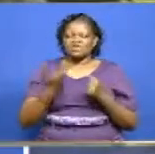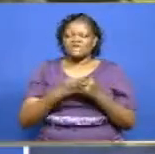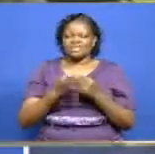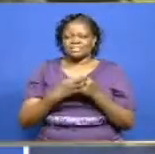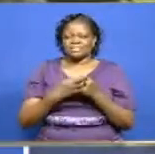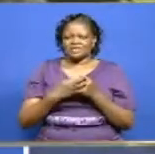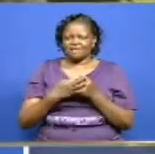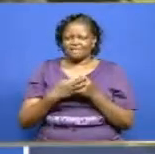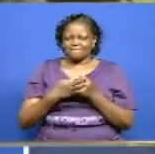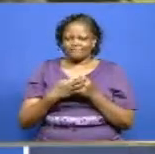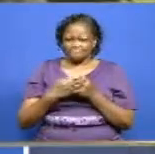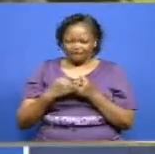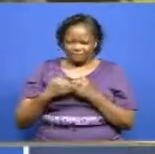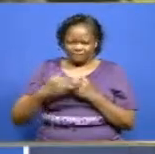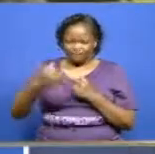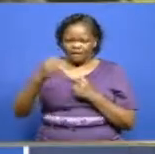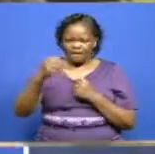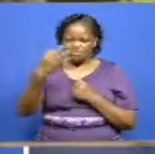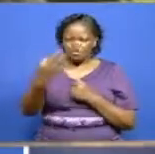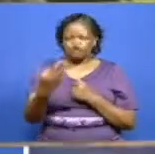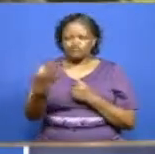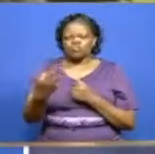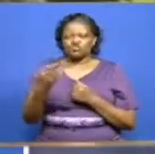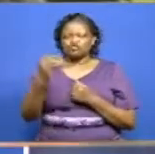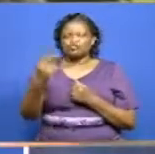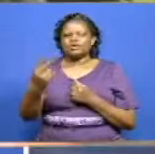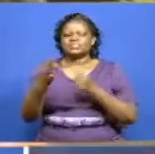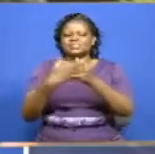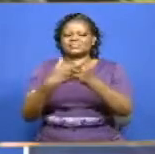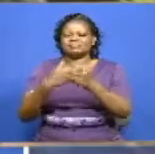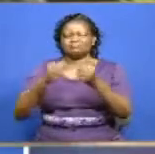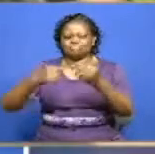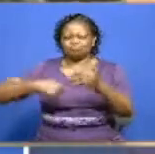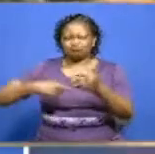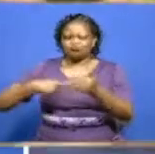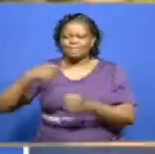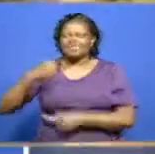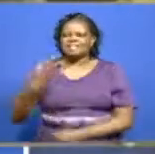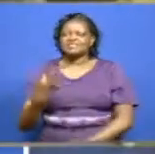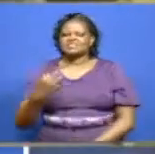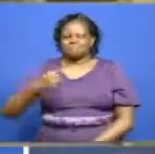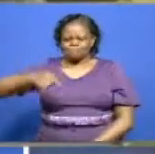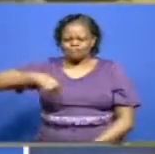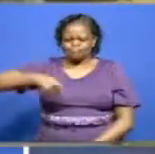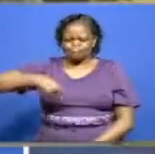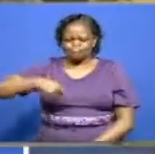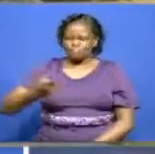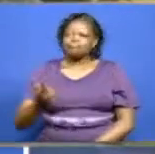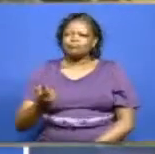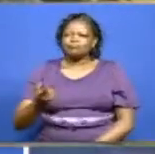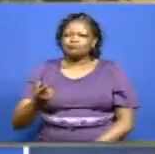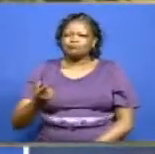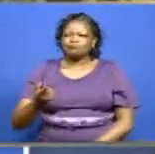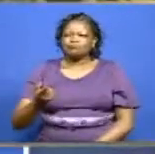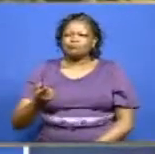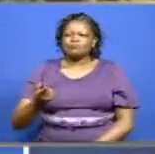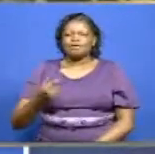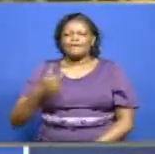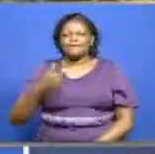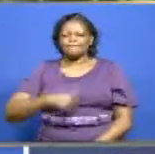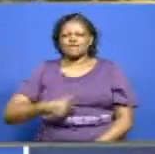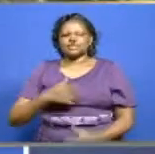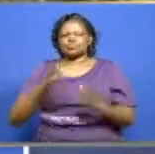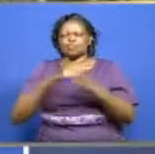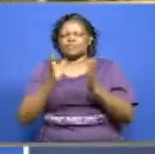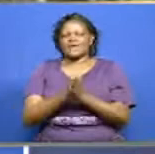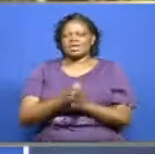hivyo mpaka mwezi wa 3 tarehe 28 miezi mitatu itakuwa imeisha. Kwa hivyo hapo katikati wale wa Malindi na